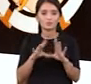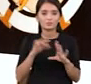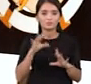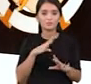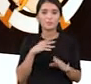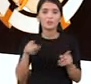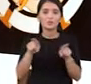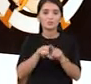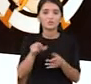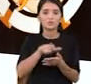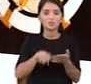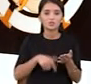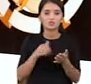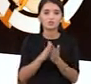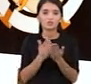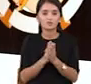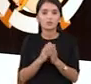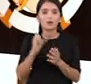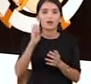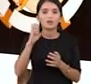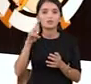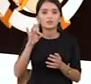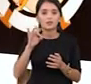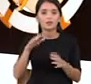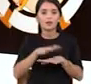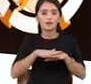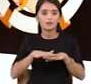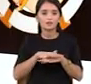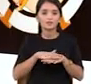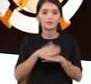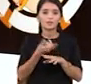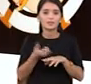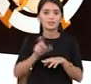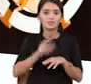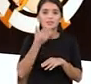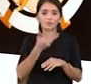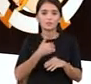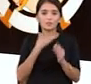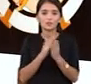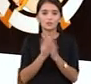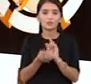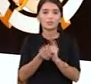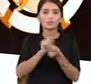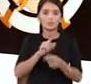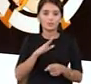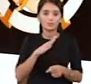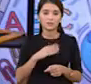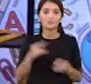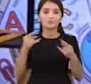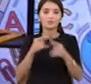ko'rayapsiz. Bu kabi she'riy to'plamlar va asarlar xalqimizning eng sevimli kitoblariga